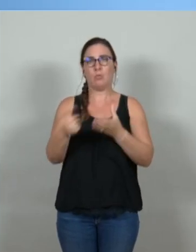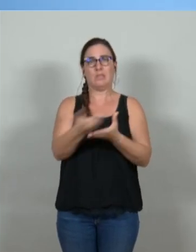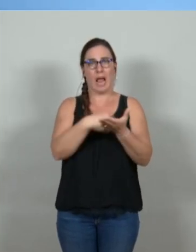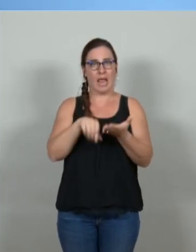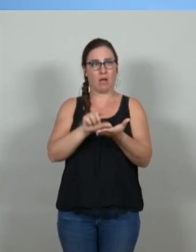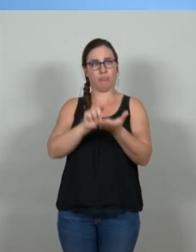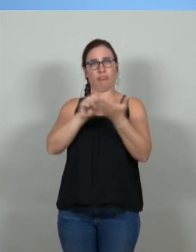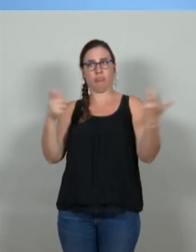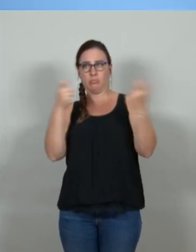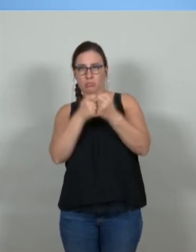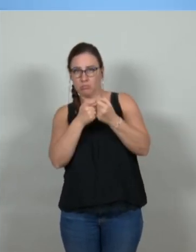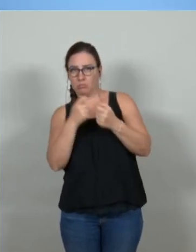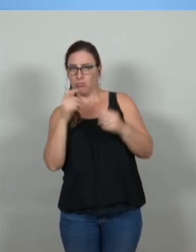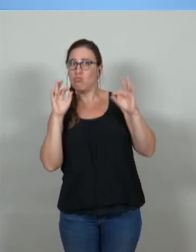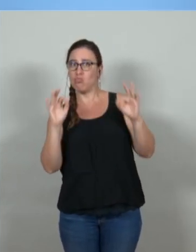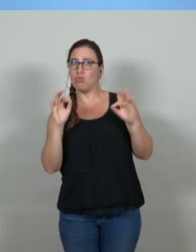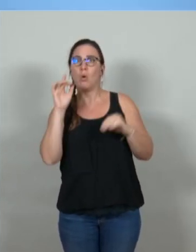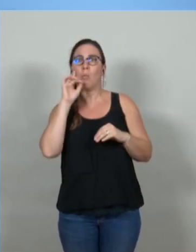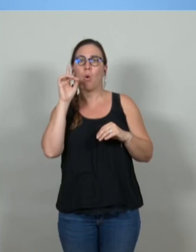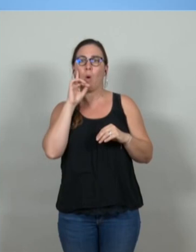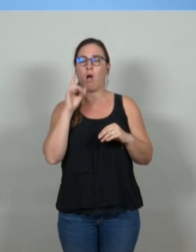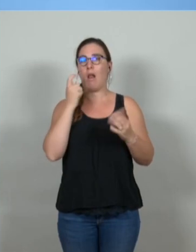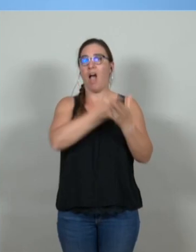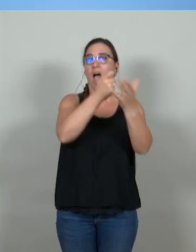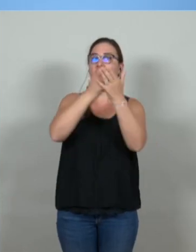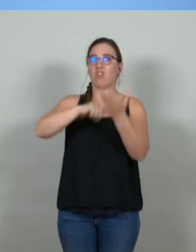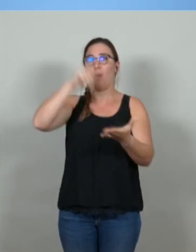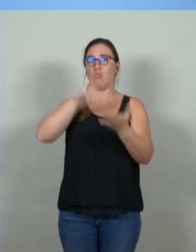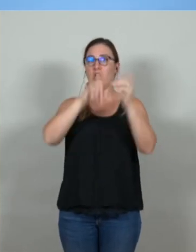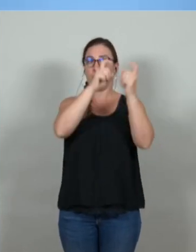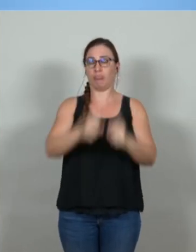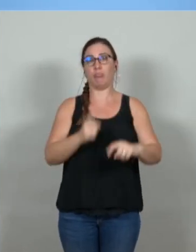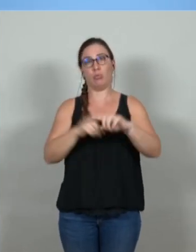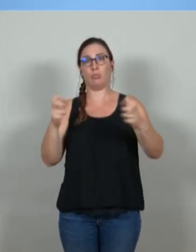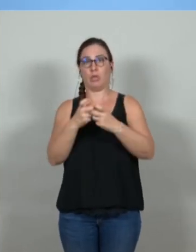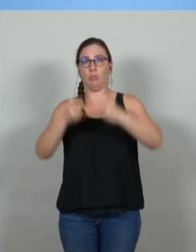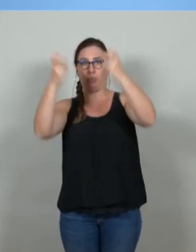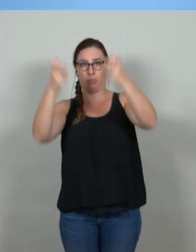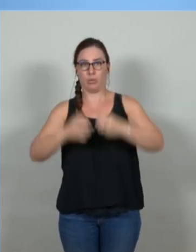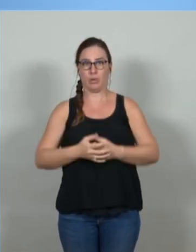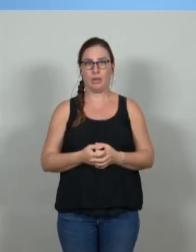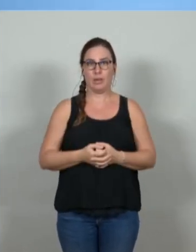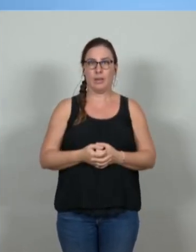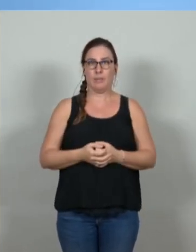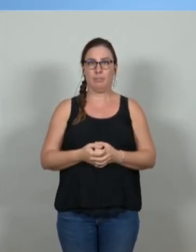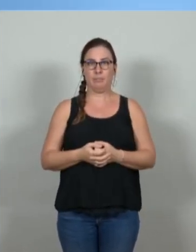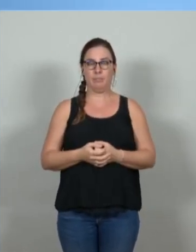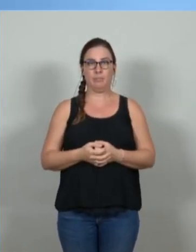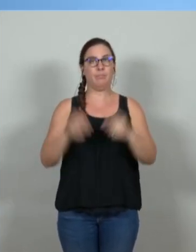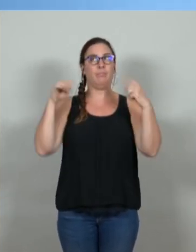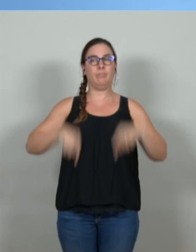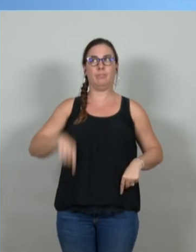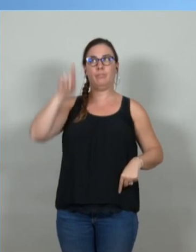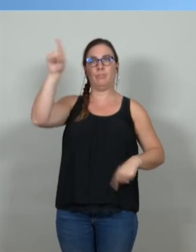et tout à fait juste compte tenu de leur perte de pouvoir d'achat et au vu de l'inflation en outre quand l'État est capable d'avoir